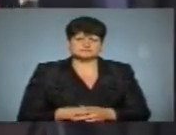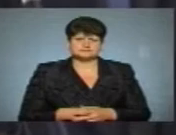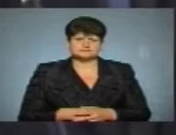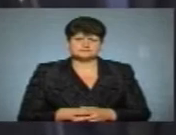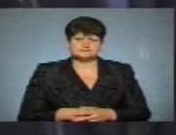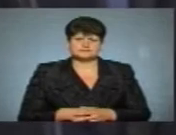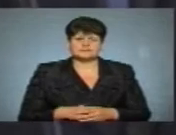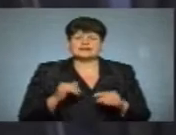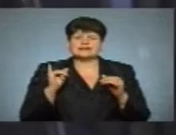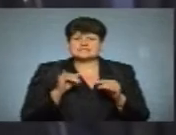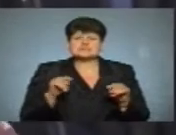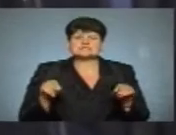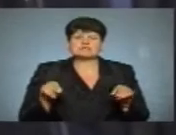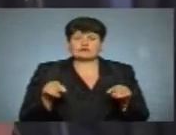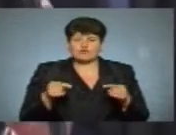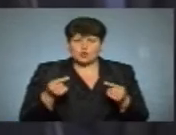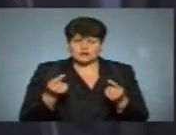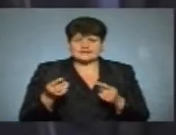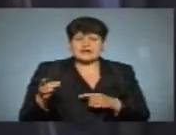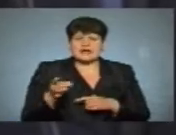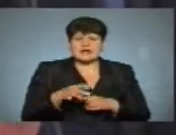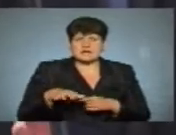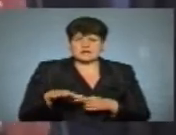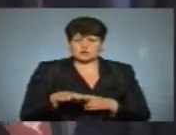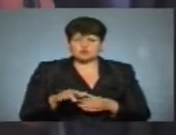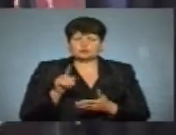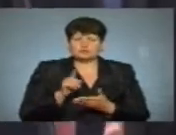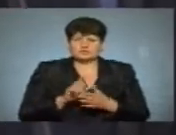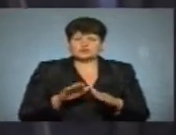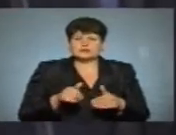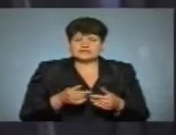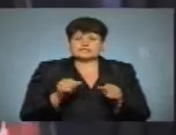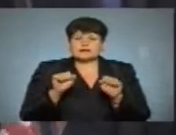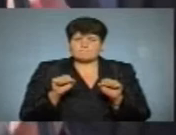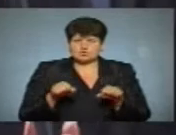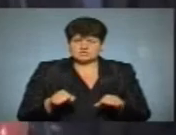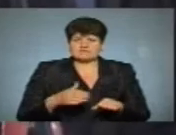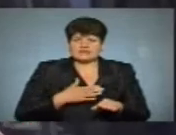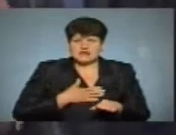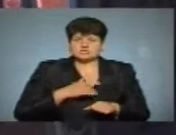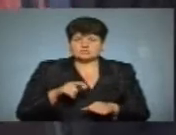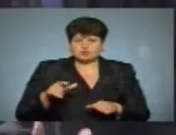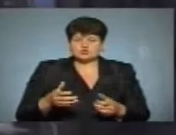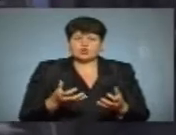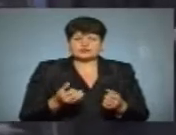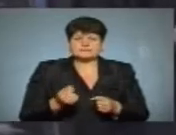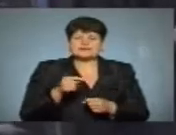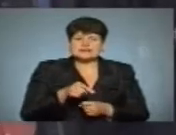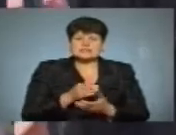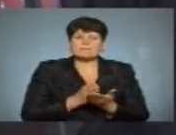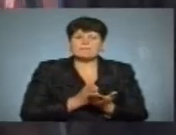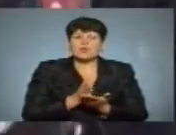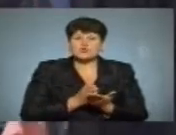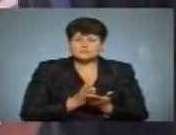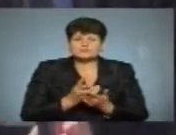І створення району повинно дати можливість нашим людям отримувати ті послуги,